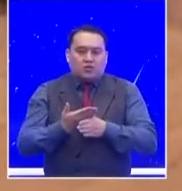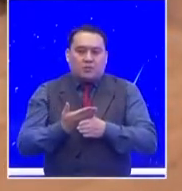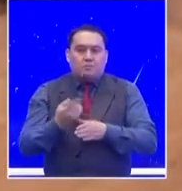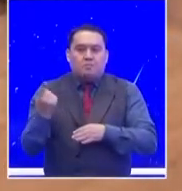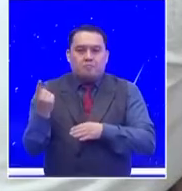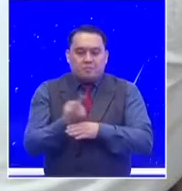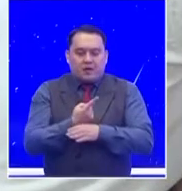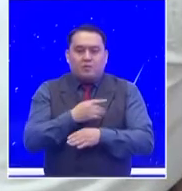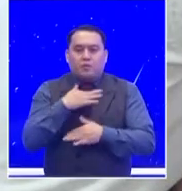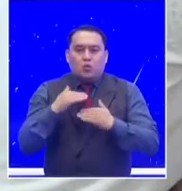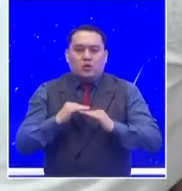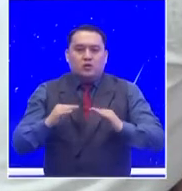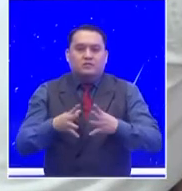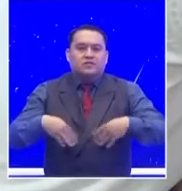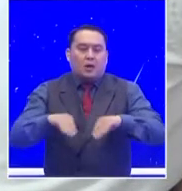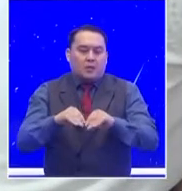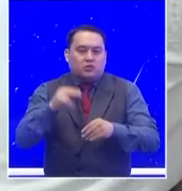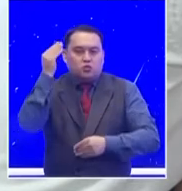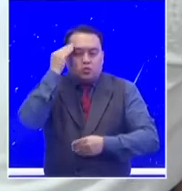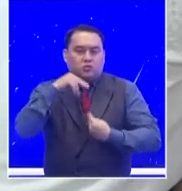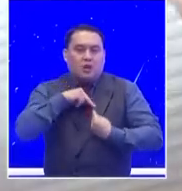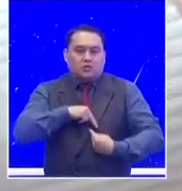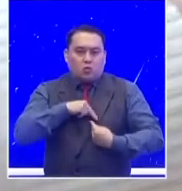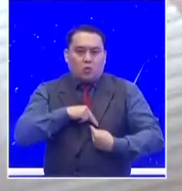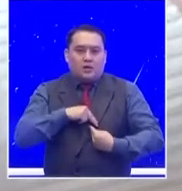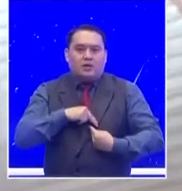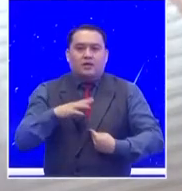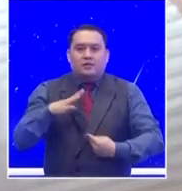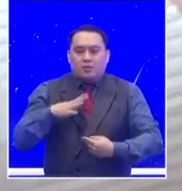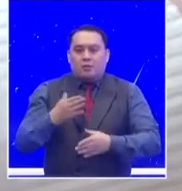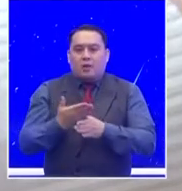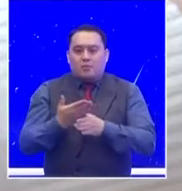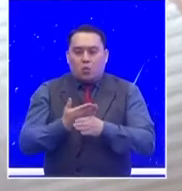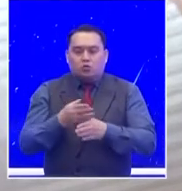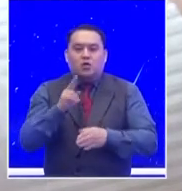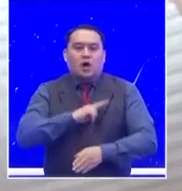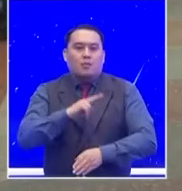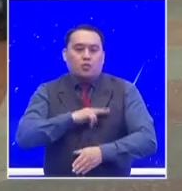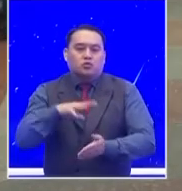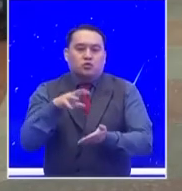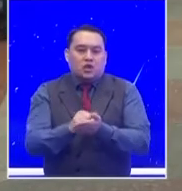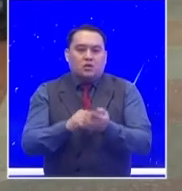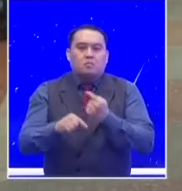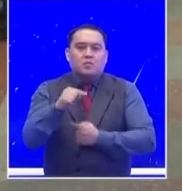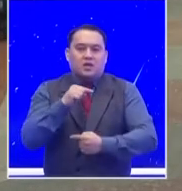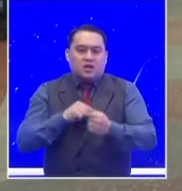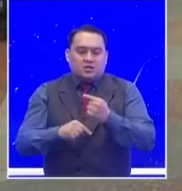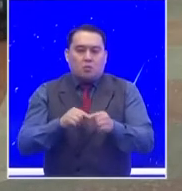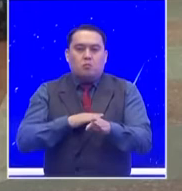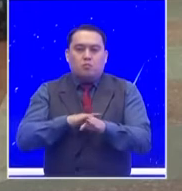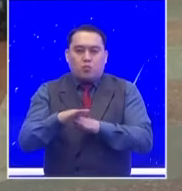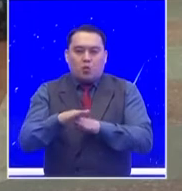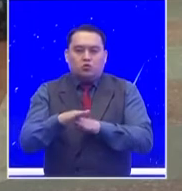очередь детям и многодетным семьям. Трудоспособные граждане должны работать. Государство поможет найти работу или заняться малым бизнесом. Будет помощь в